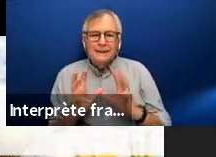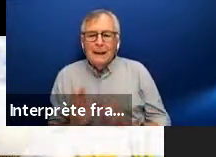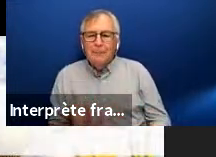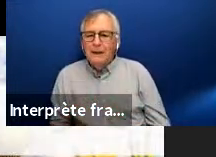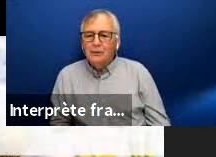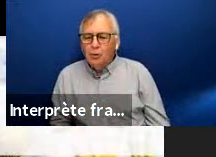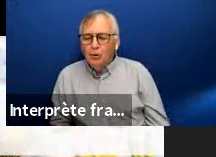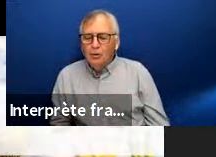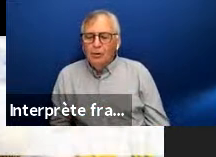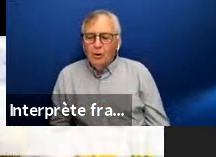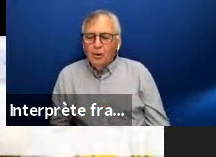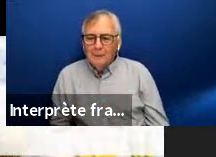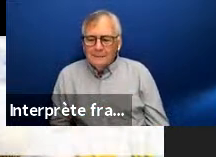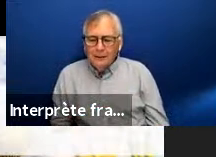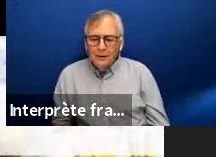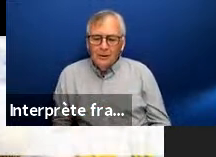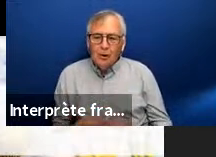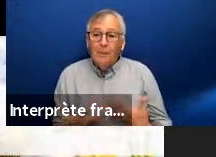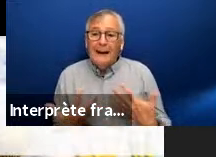plus des ambiances